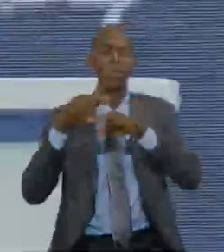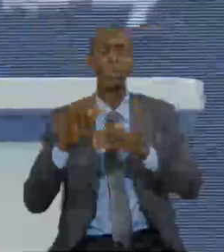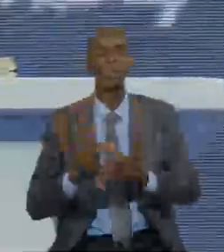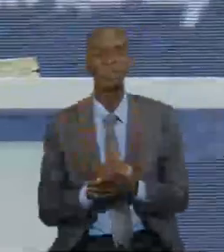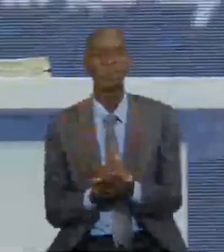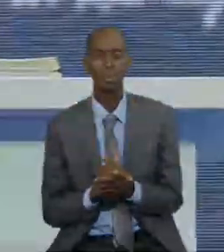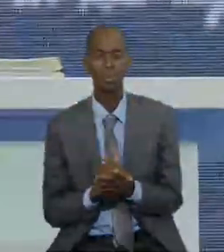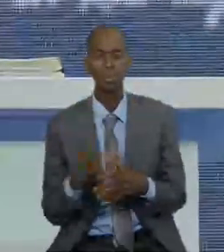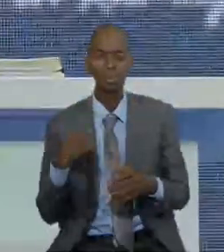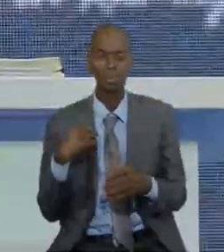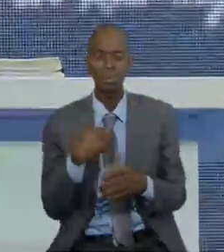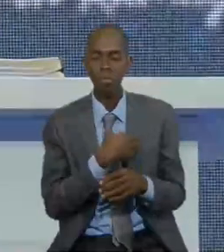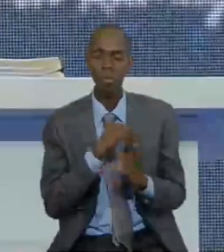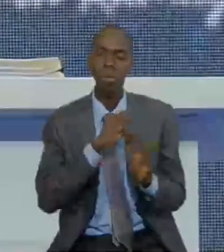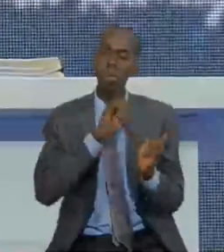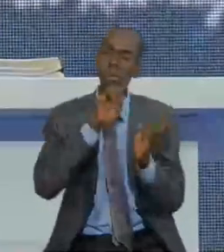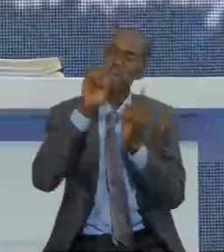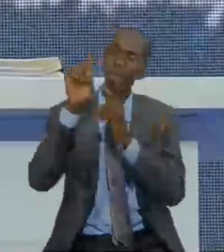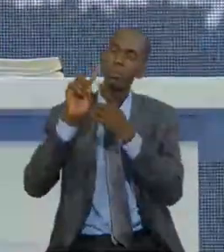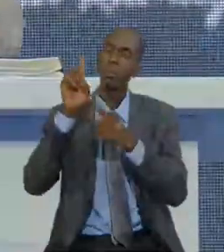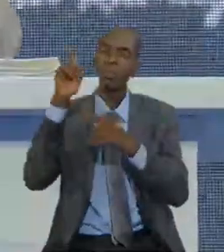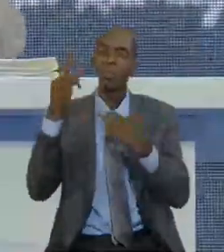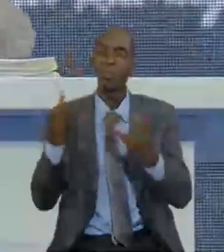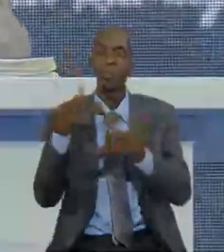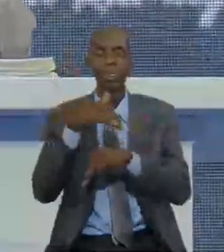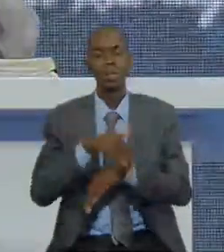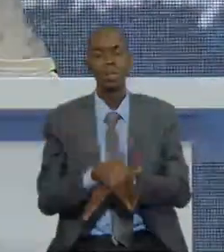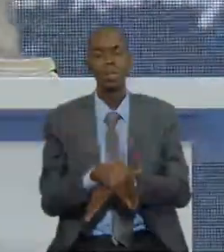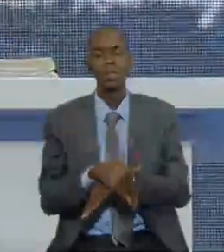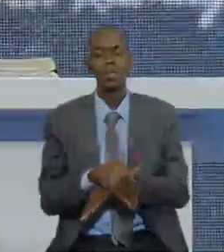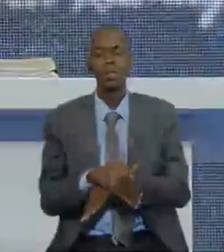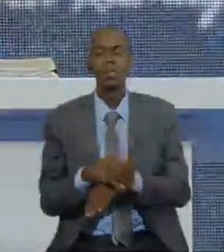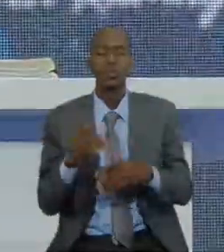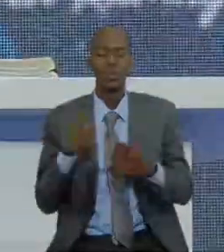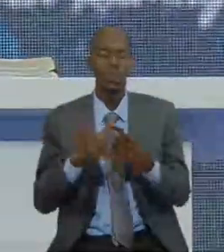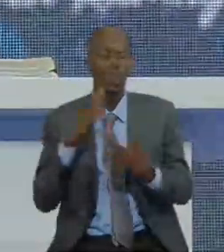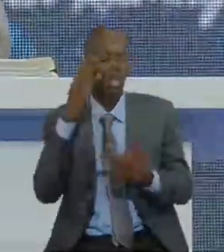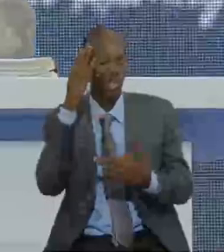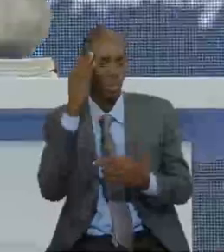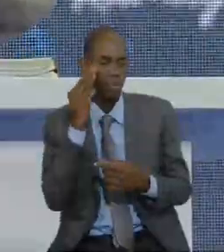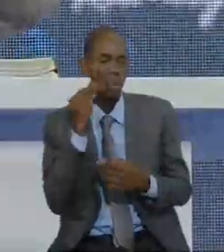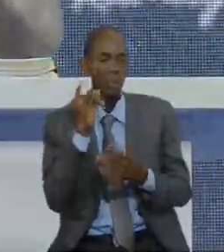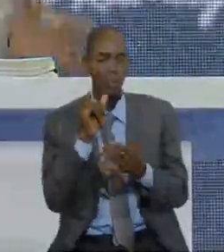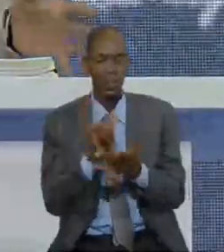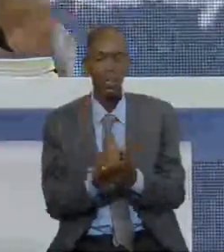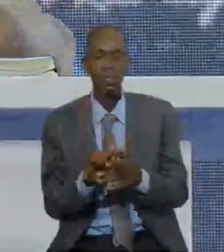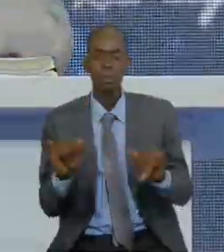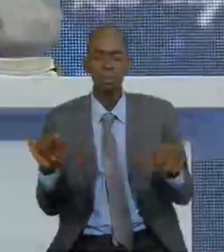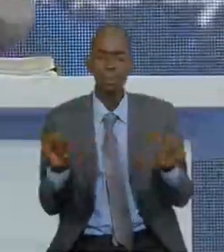le Jésus qui a tout pouvoir sur la terre et dans le ciel nous venons ce soir